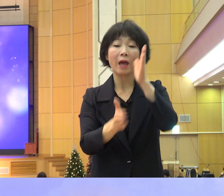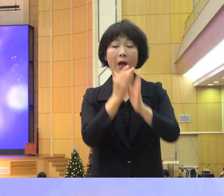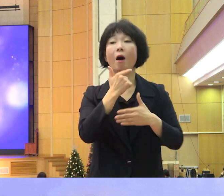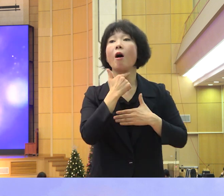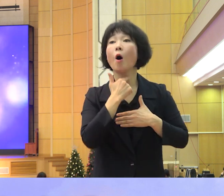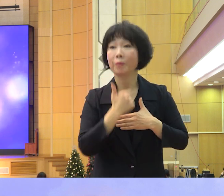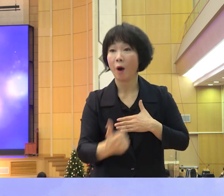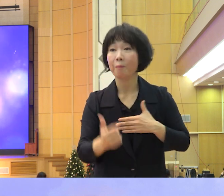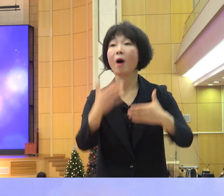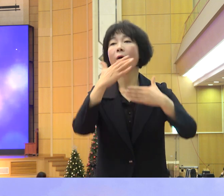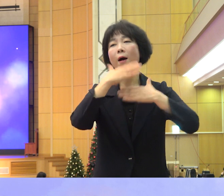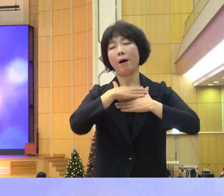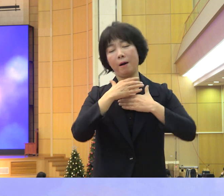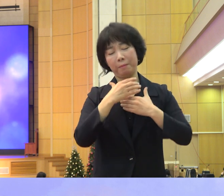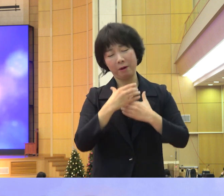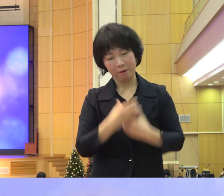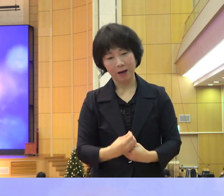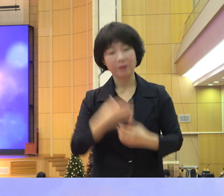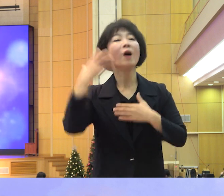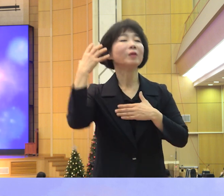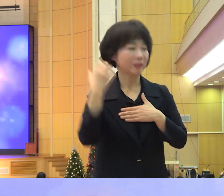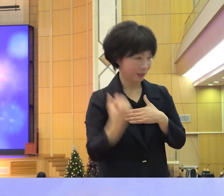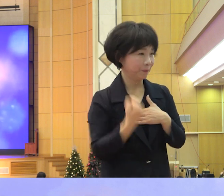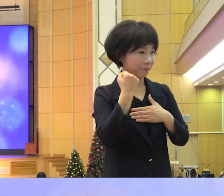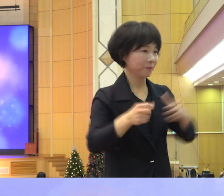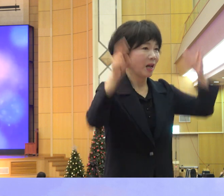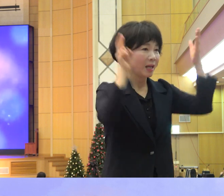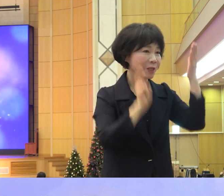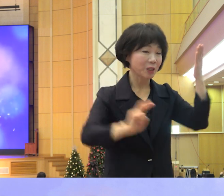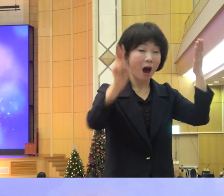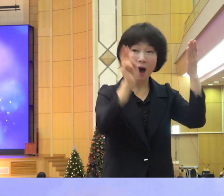이전에 없던 평안을 얻으니